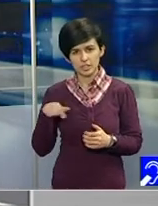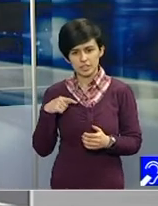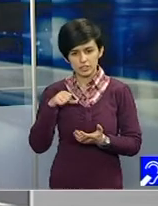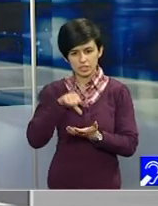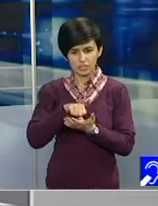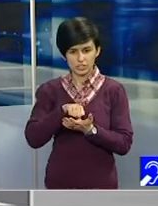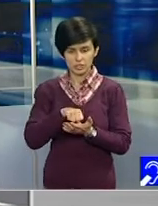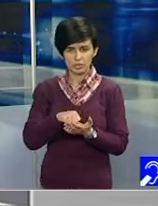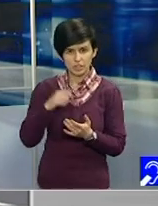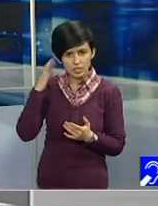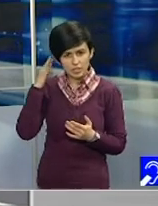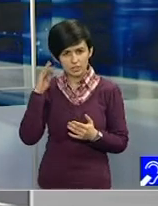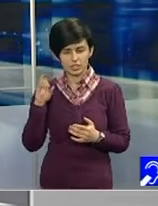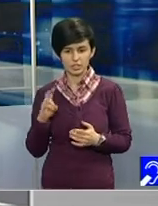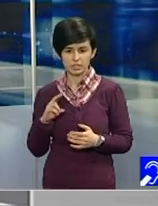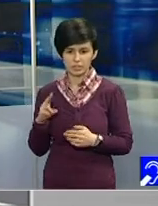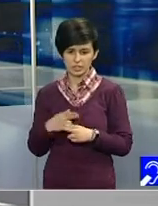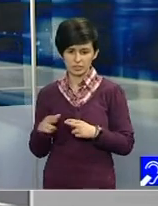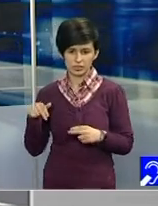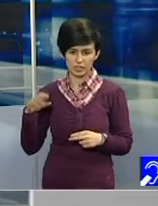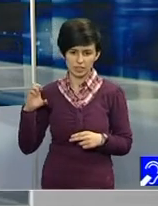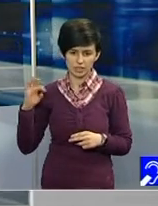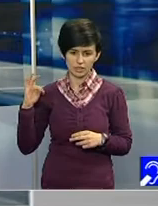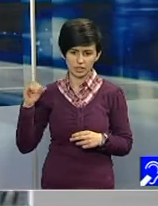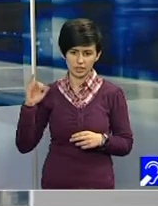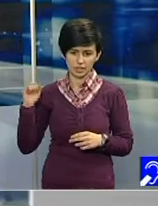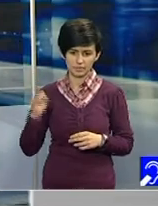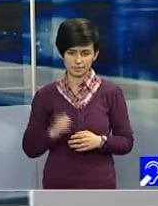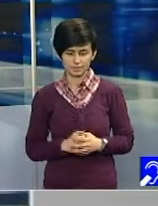de Îngrijiri Paliative Sfântul Nectarie din Cluj-Napoca.